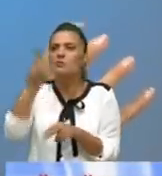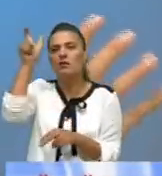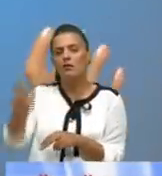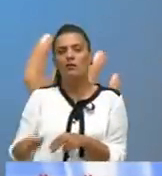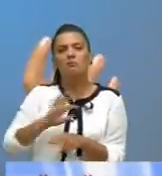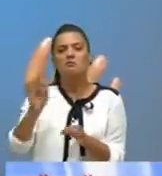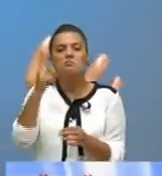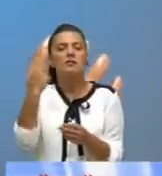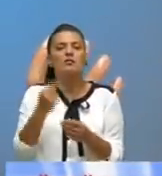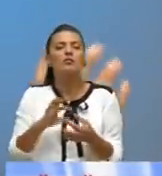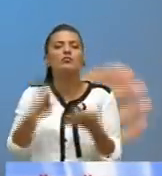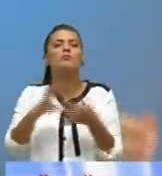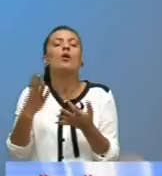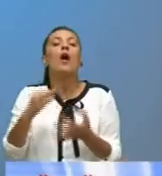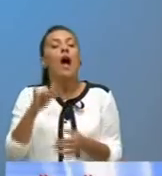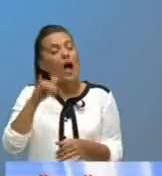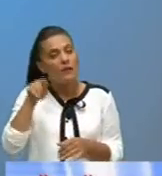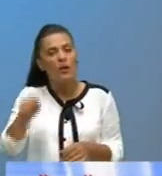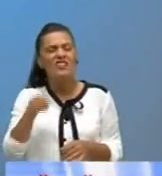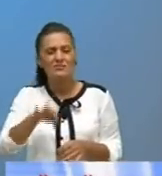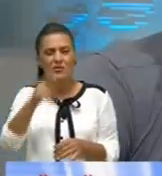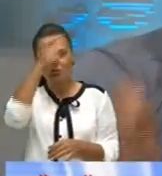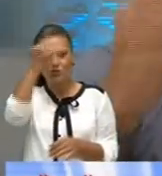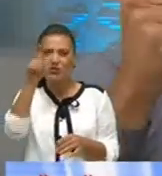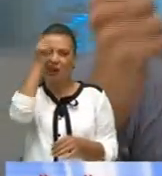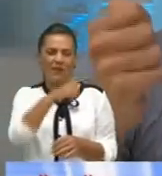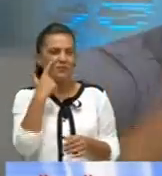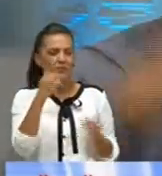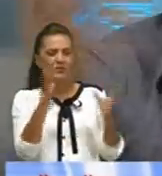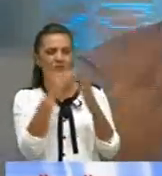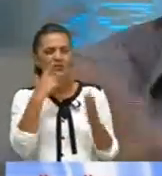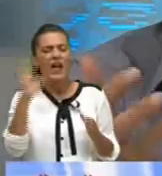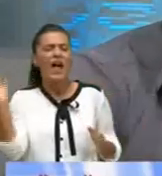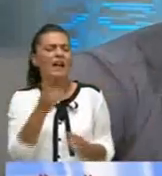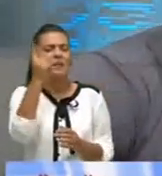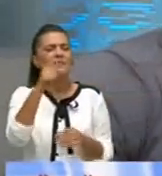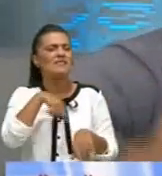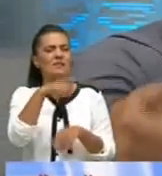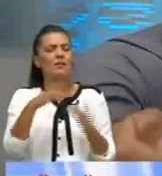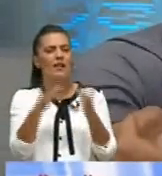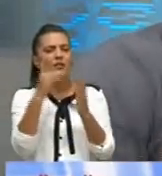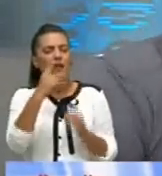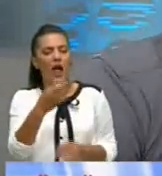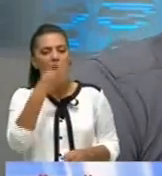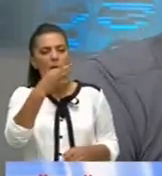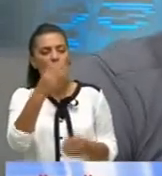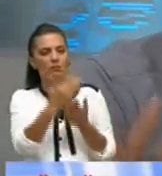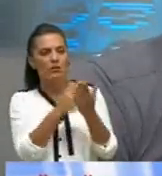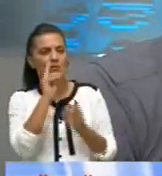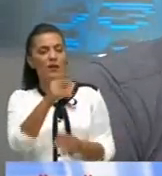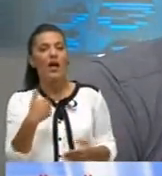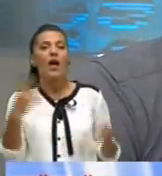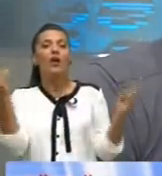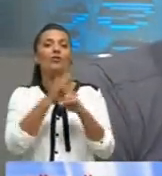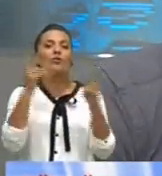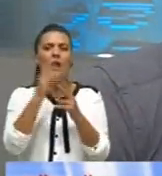yaşar öyle. Ve hiçbir şey de çözülmez bu durumda. Öyle. Aynen öyle. Yani şu andaki Türkiye'nin halini düşünün. Ya da herhangi zamandaki halini bir haber programı izlerken